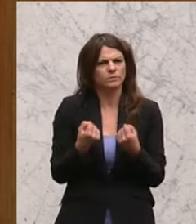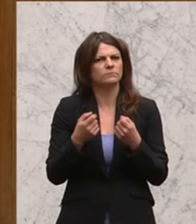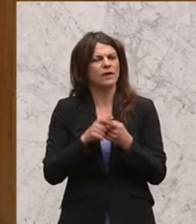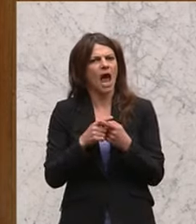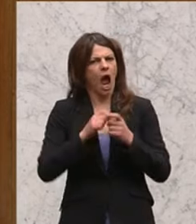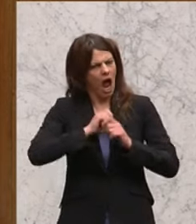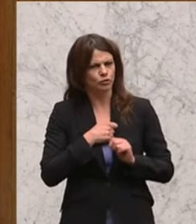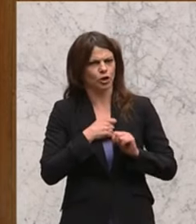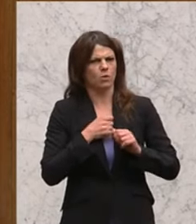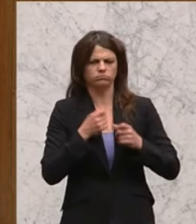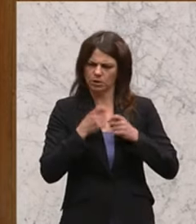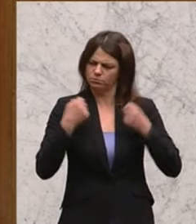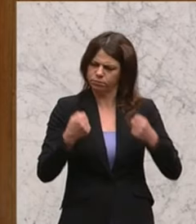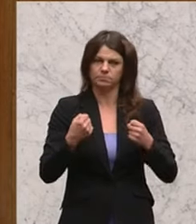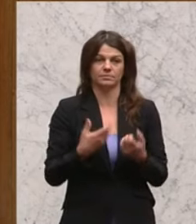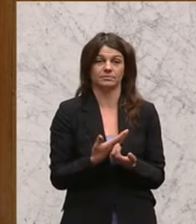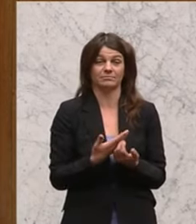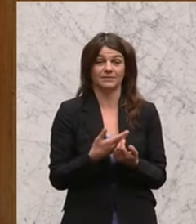Haltungen.